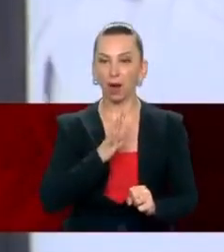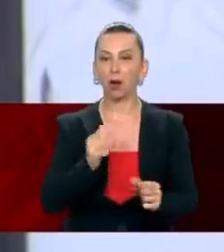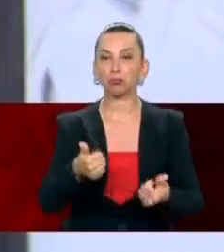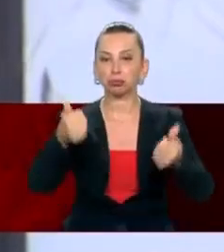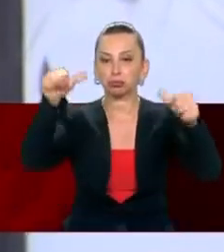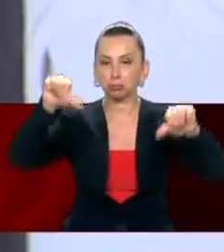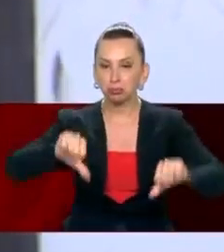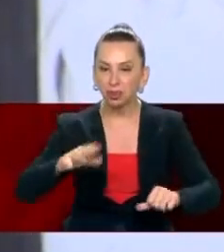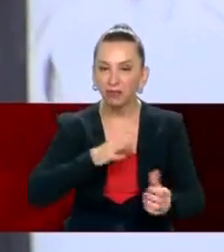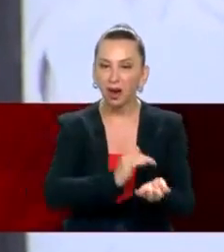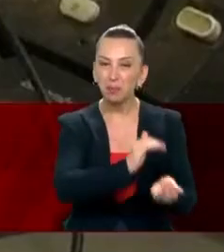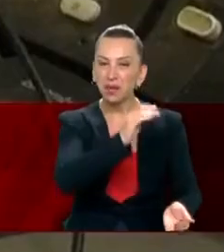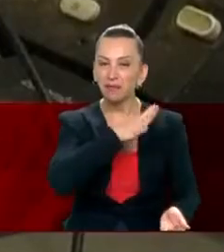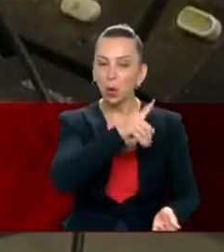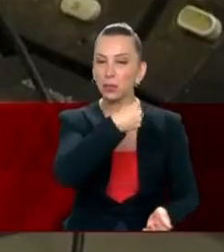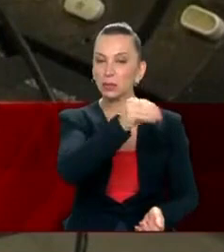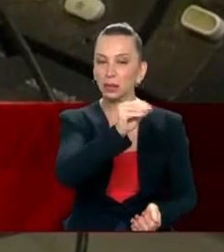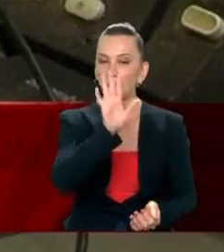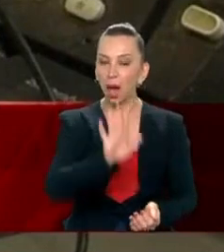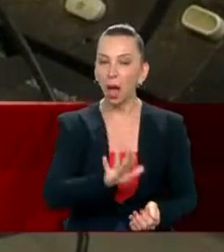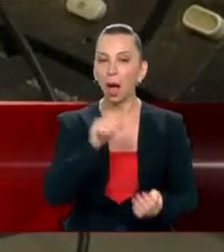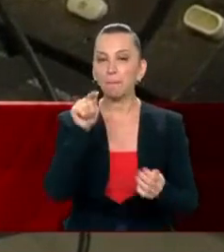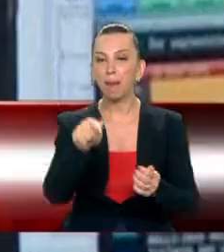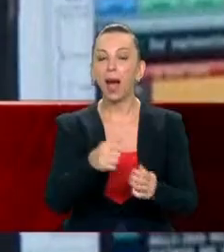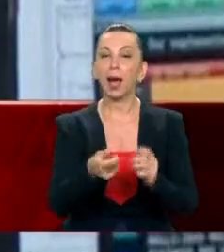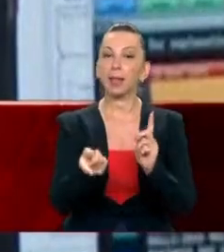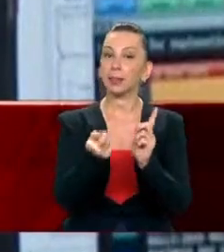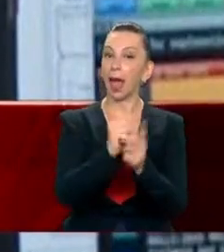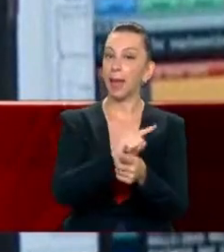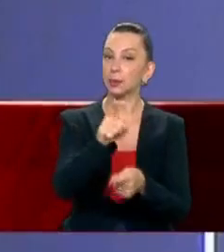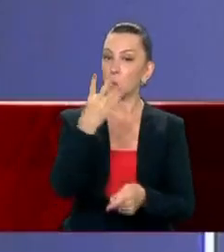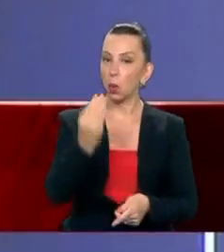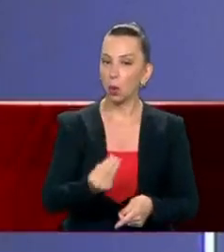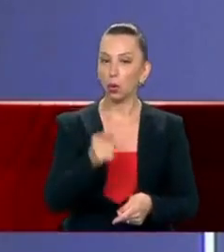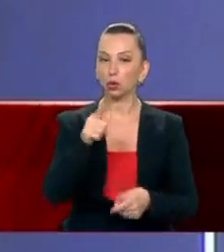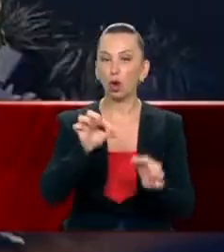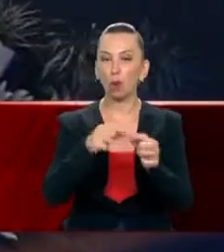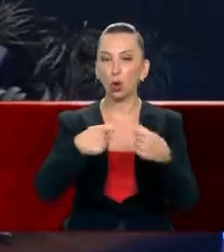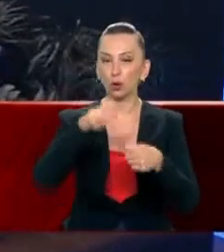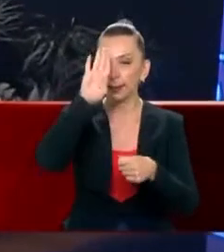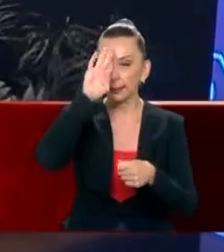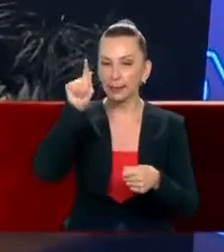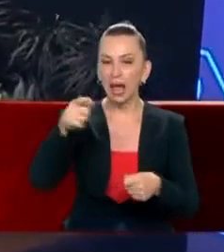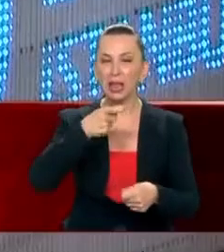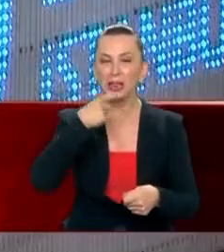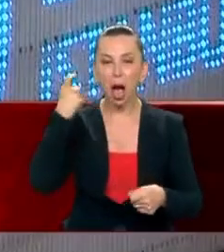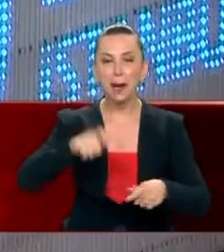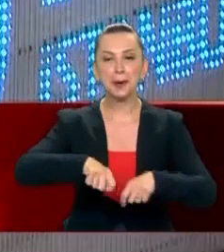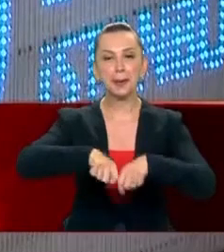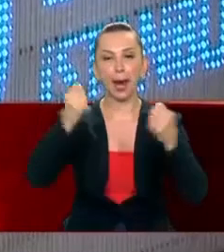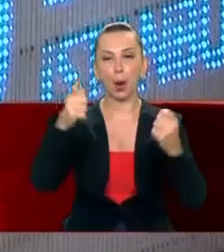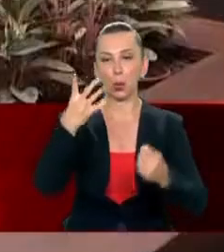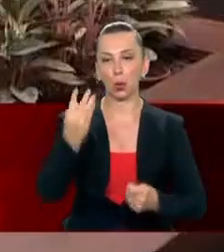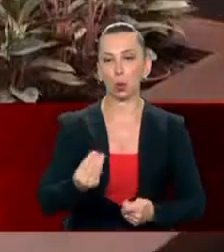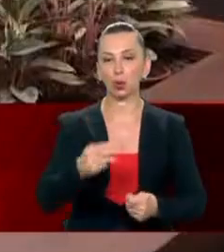şey. Birikimim vardı, onları sattım. Ancak rüzgar kısa sürede tekrar tersine döndü. Borsa İstanbul tarihi zirvesine